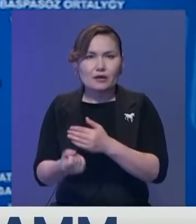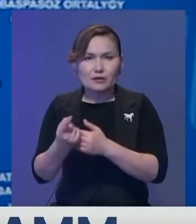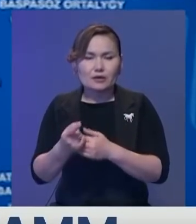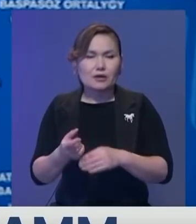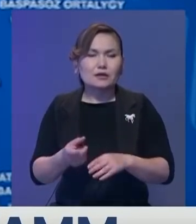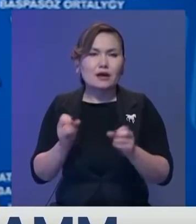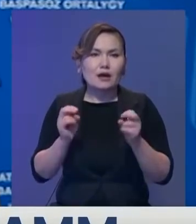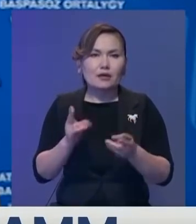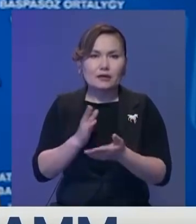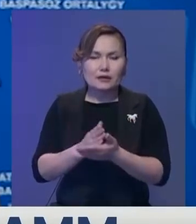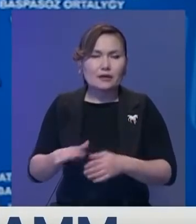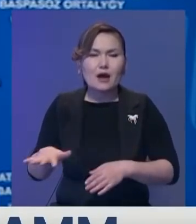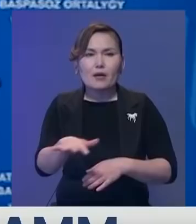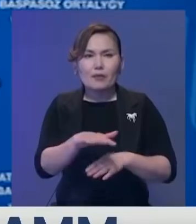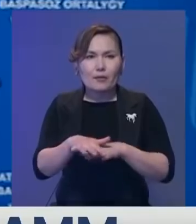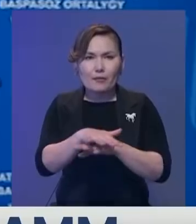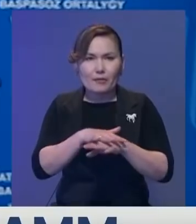аясында барлықтарыңызды